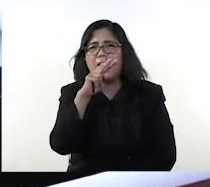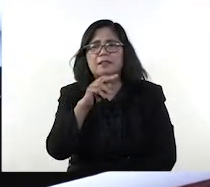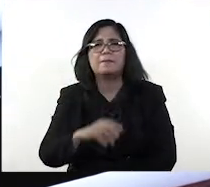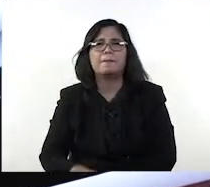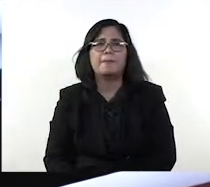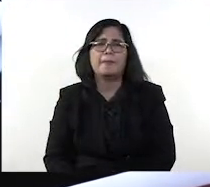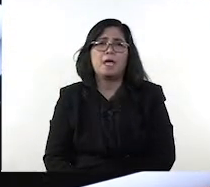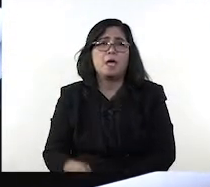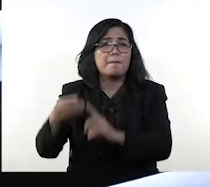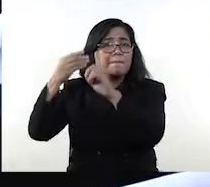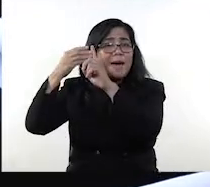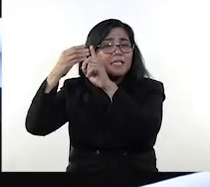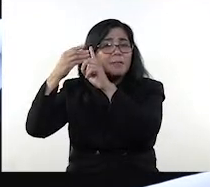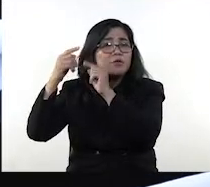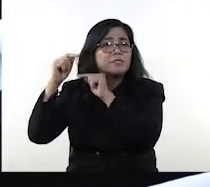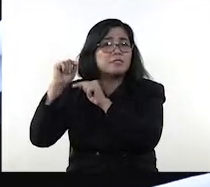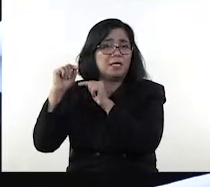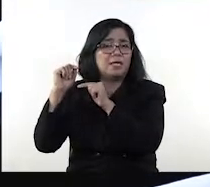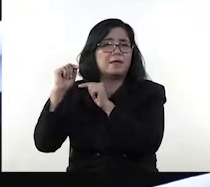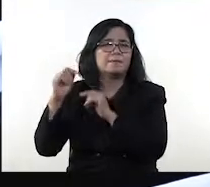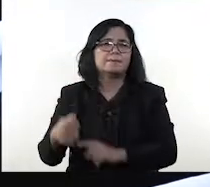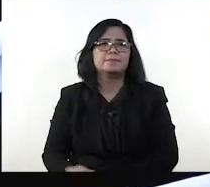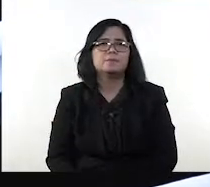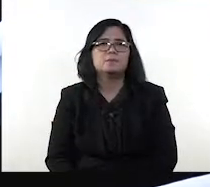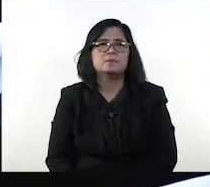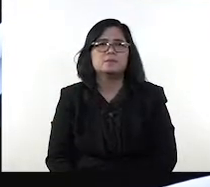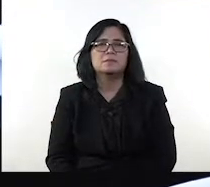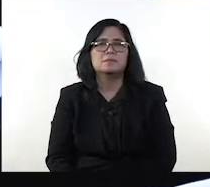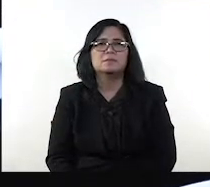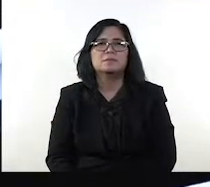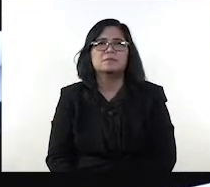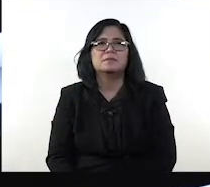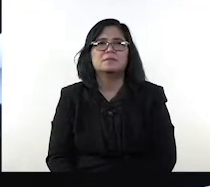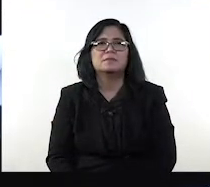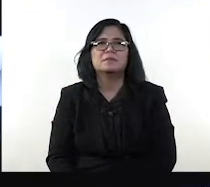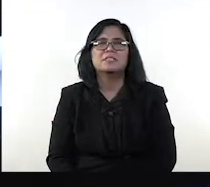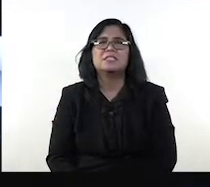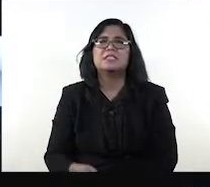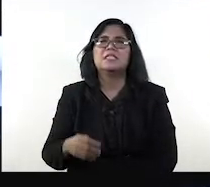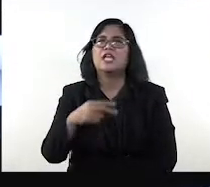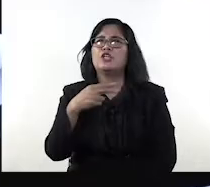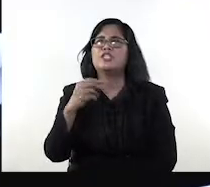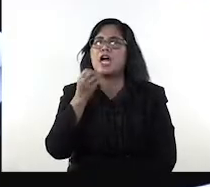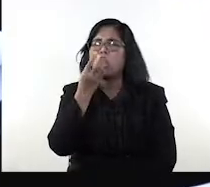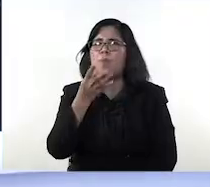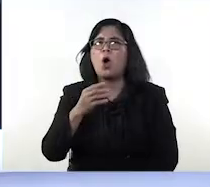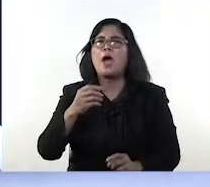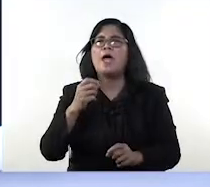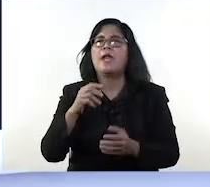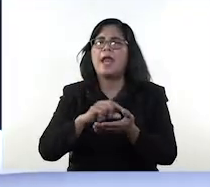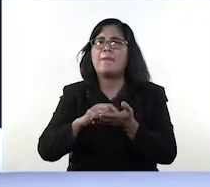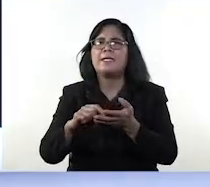Hai seorang seperti ini Hai istilah bahasa Indonesianya bilang Getas Hai